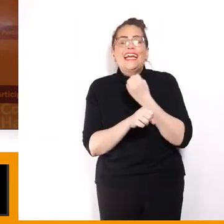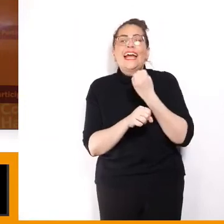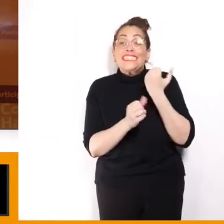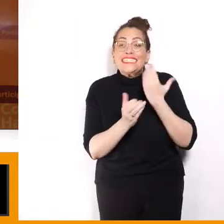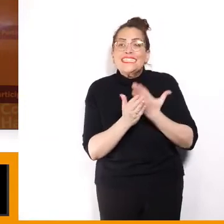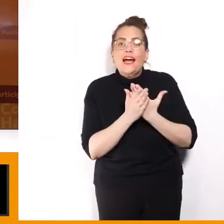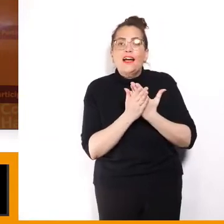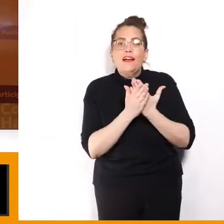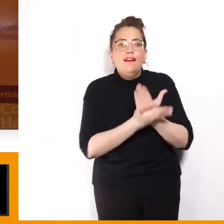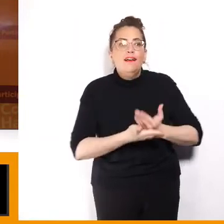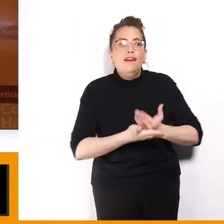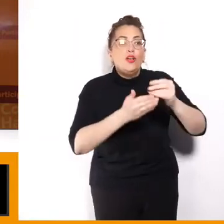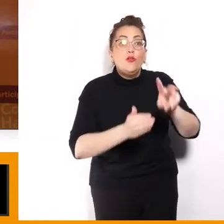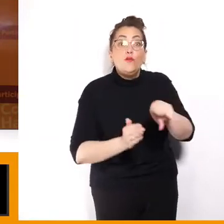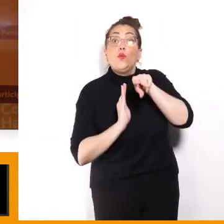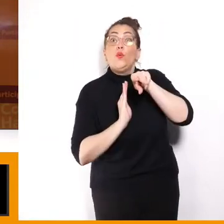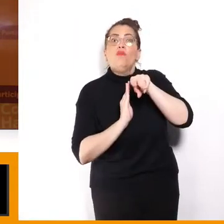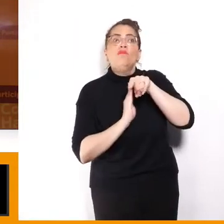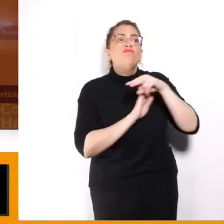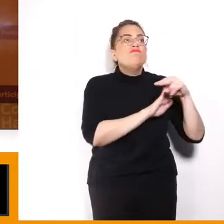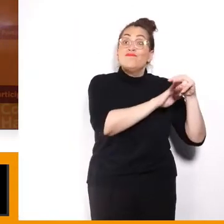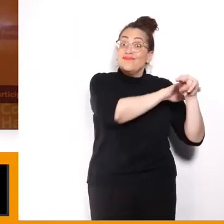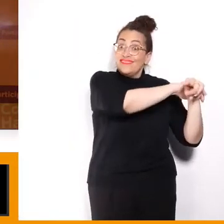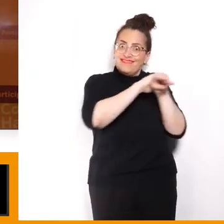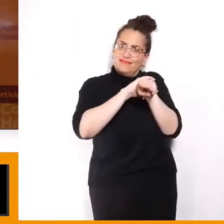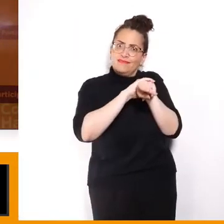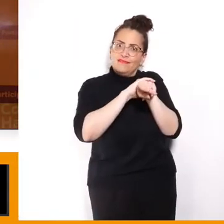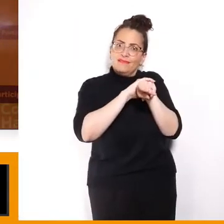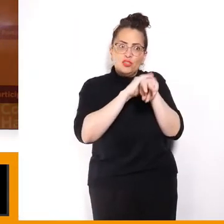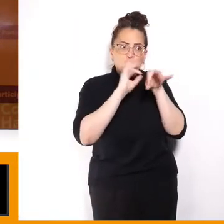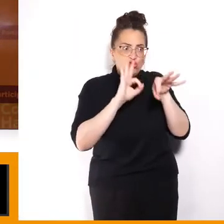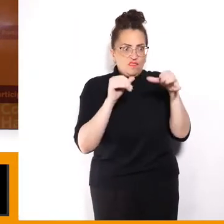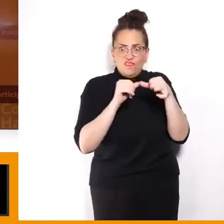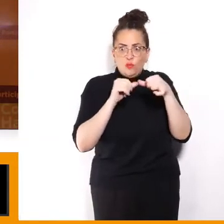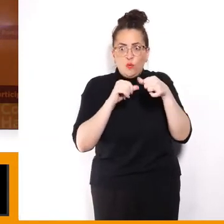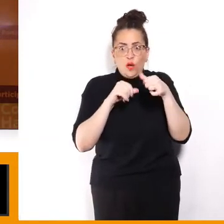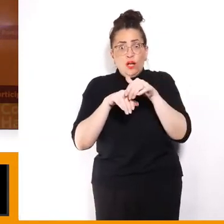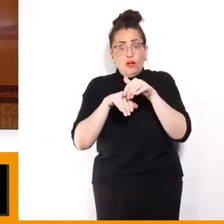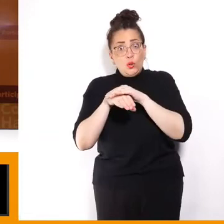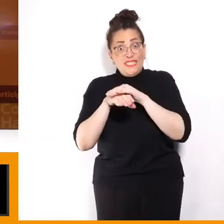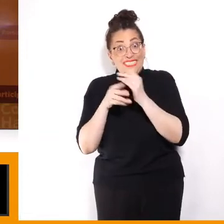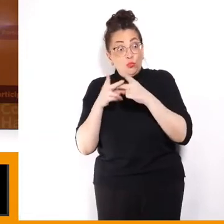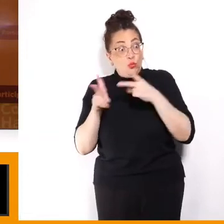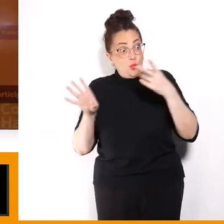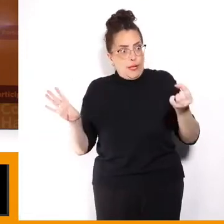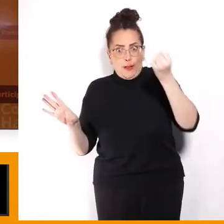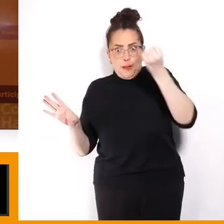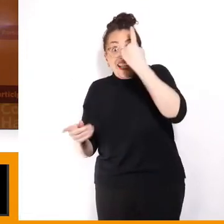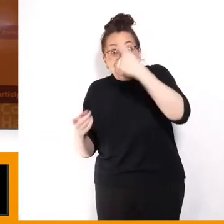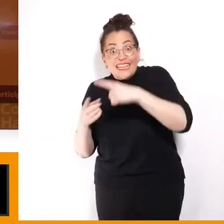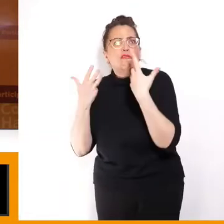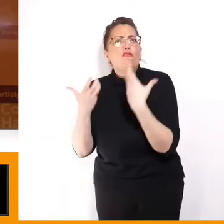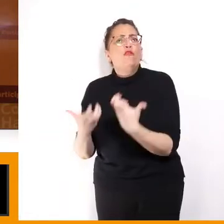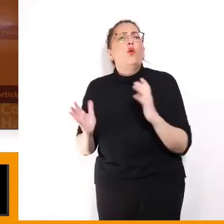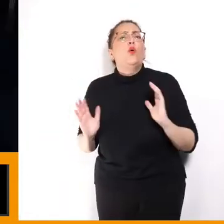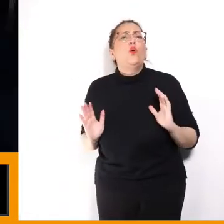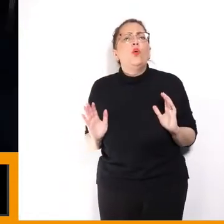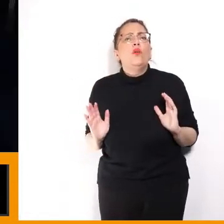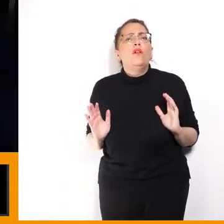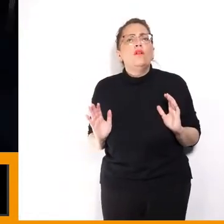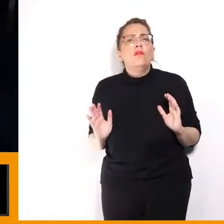le valoriser, et on sait aujourd'hui, je dirais, le mettre au centre de nos politiques publiques. Pour moi, beaucoup de mesures ont été évoquées. Moi, je